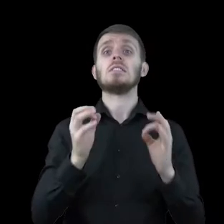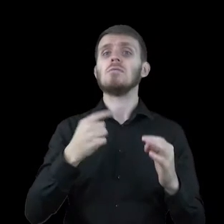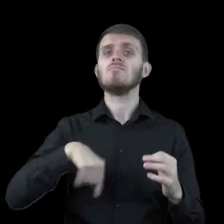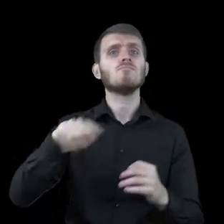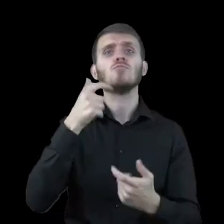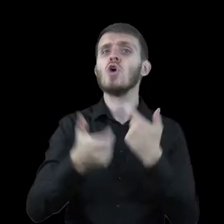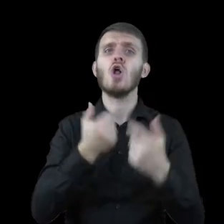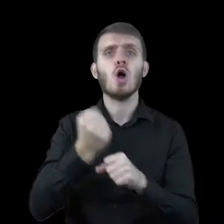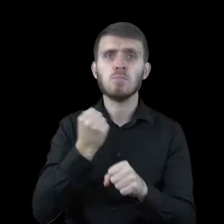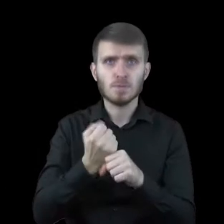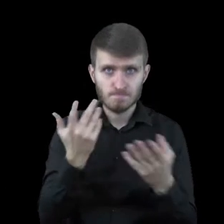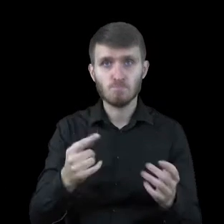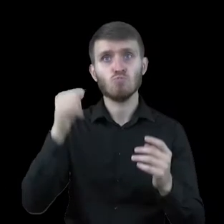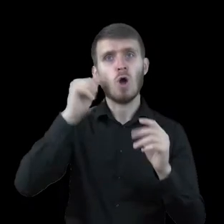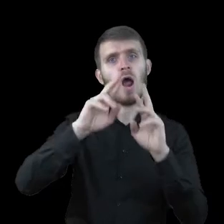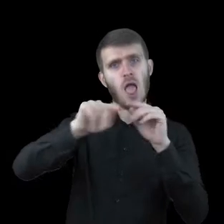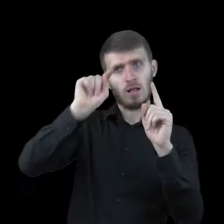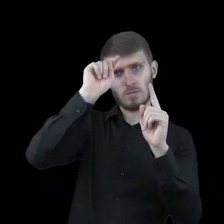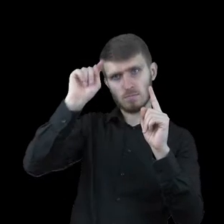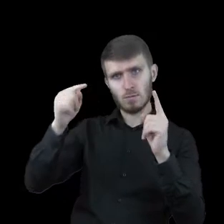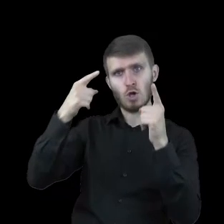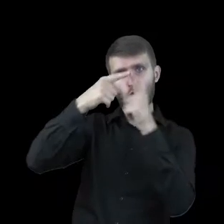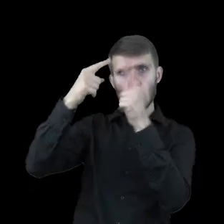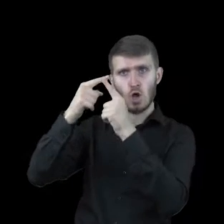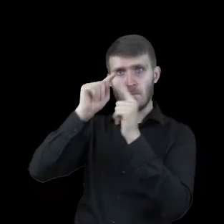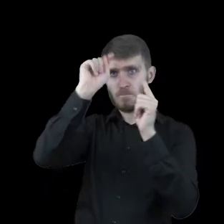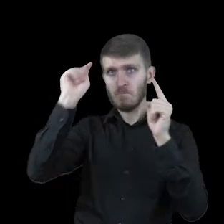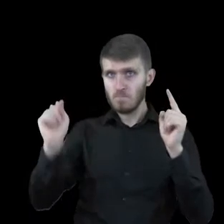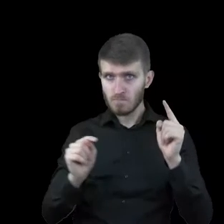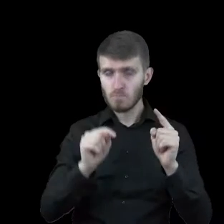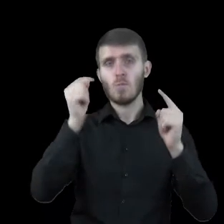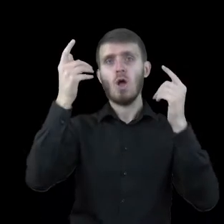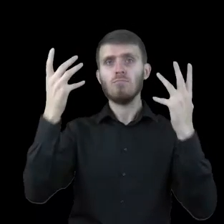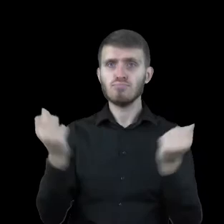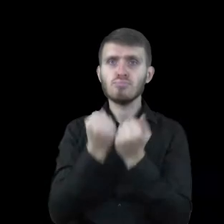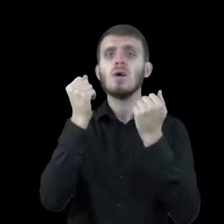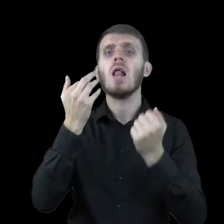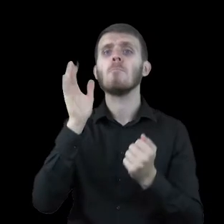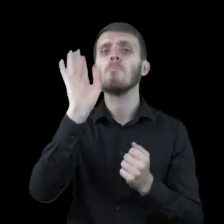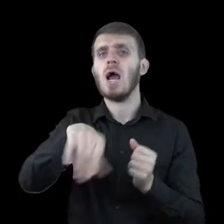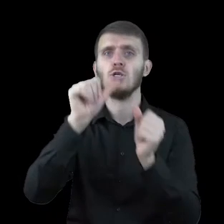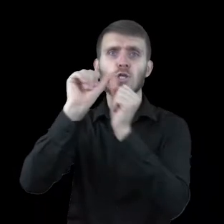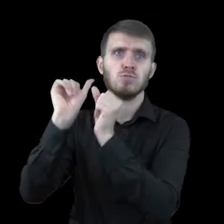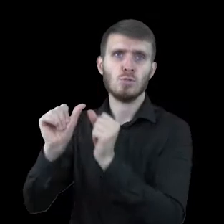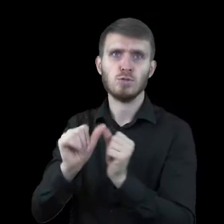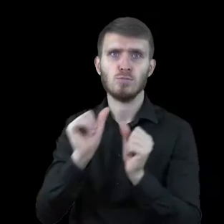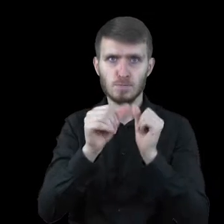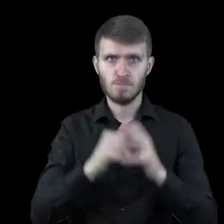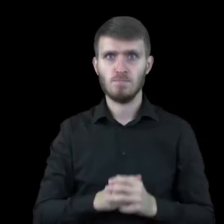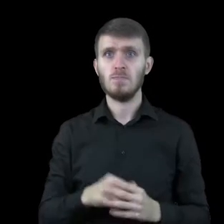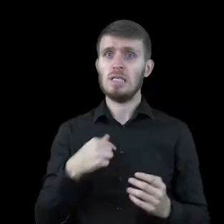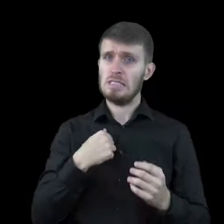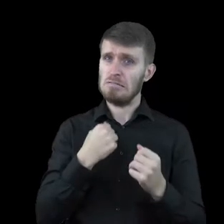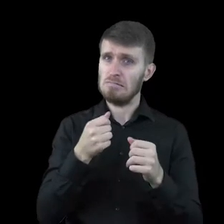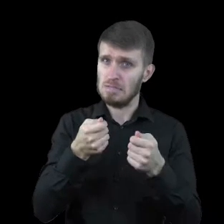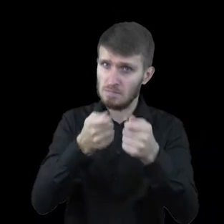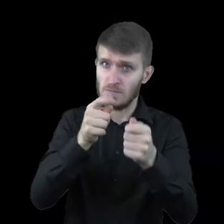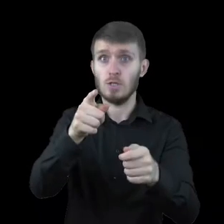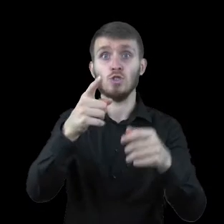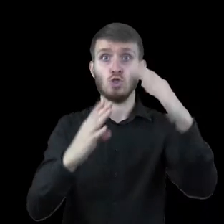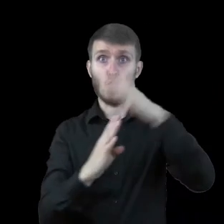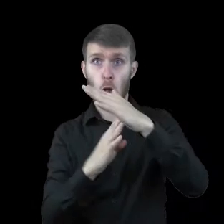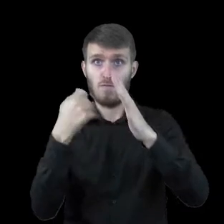No i naszym zadaniem jest znalezienie miar pozostałych kątów widocznych na tym rysunku. Zachęcam cię do zatrzymania